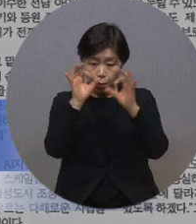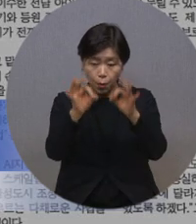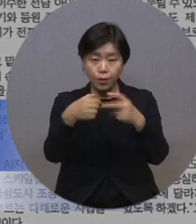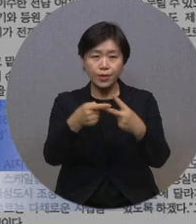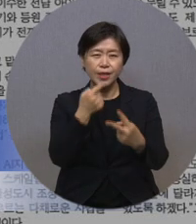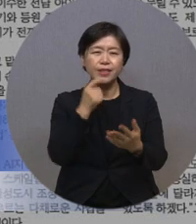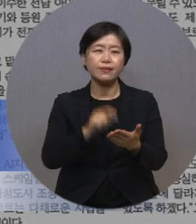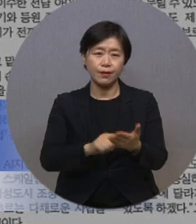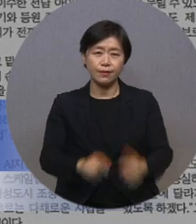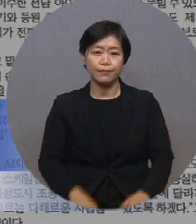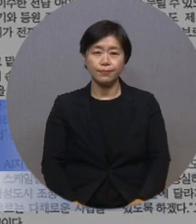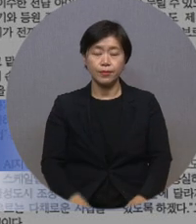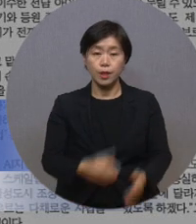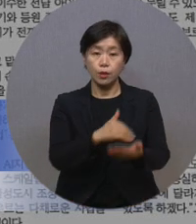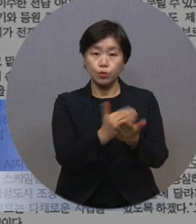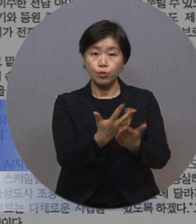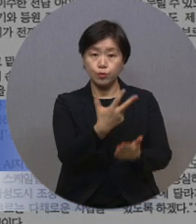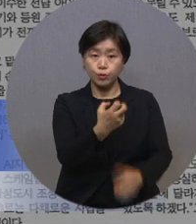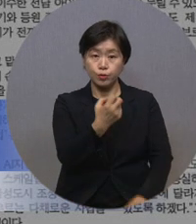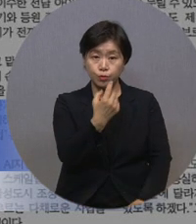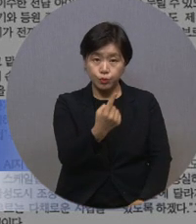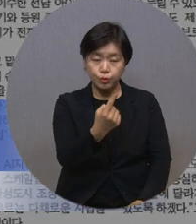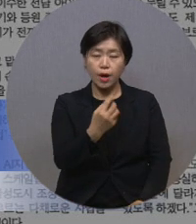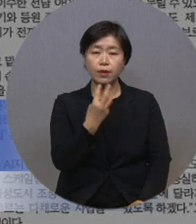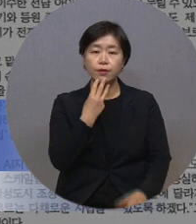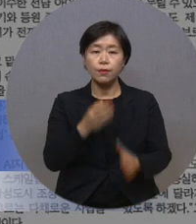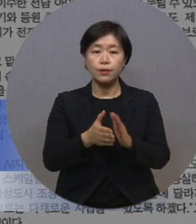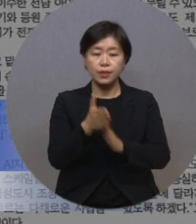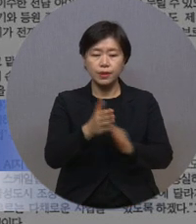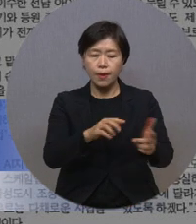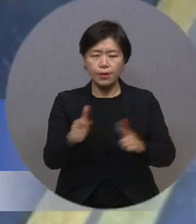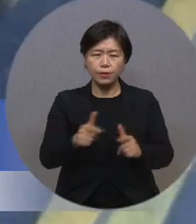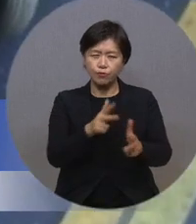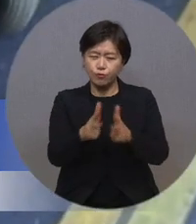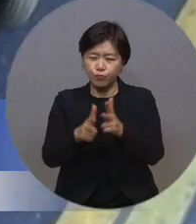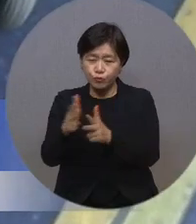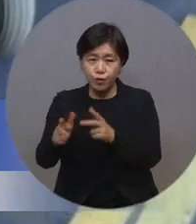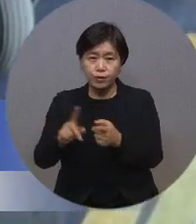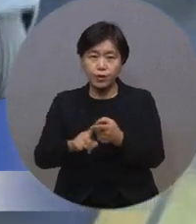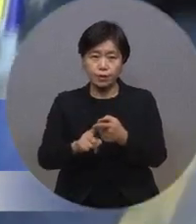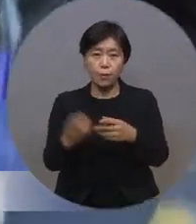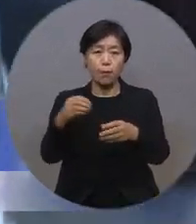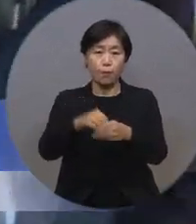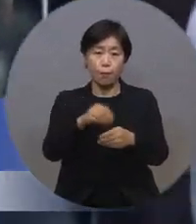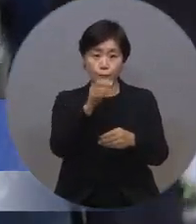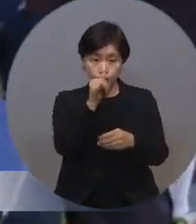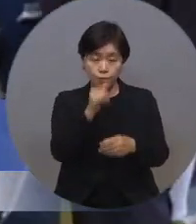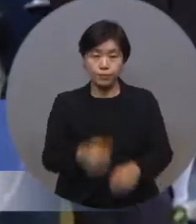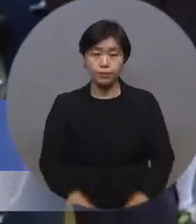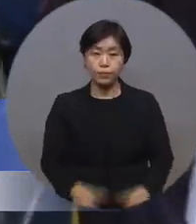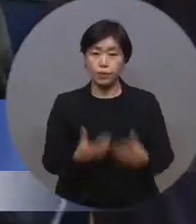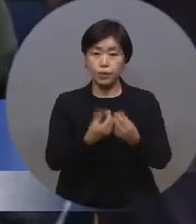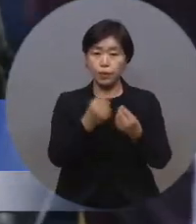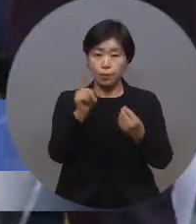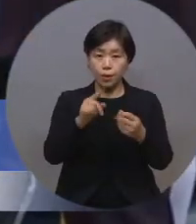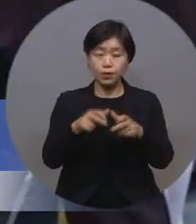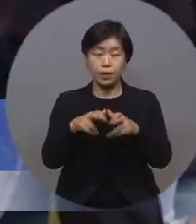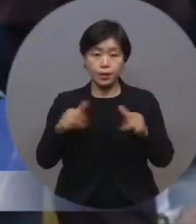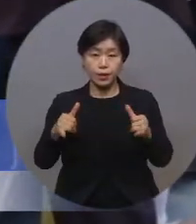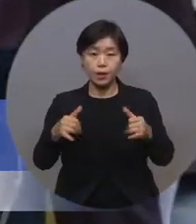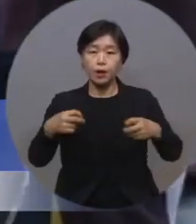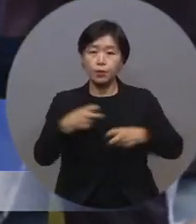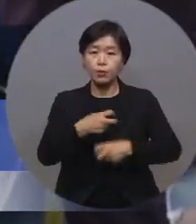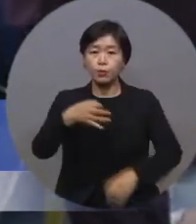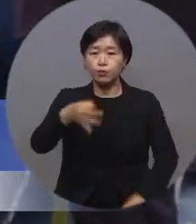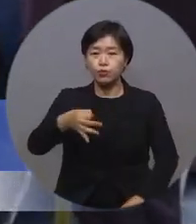책자에는 총 1은 1개 서울시 주요 사업에 대한 소개가 담겨 있고 주요 내용은 장애인 교통비 부담 경감을